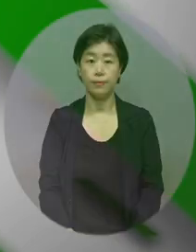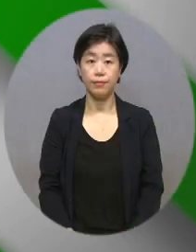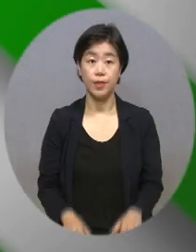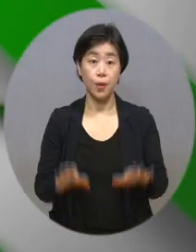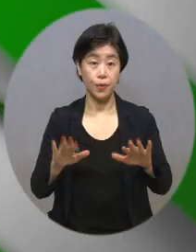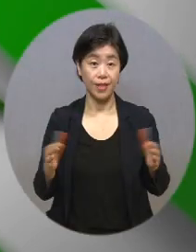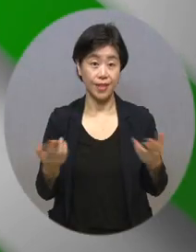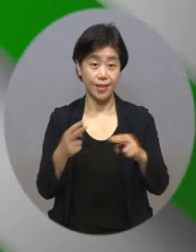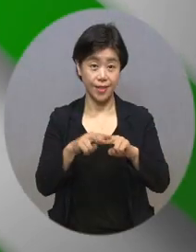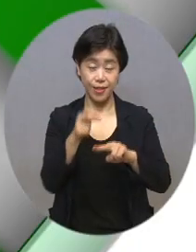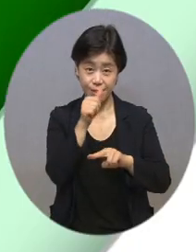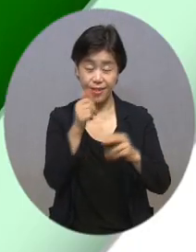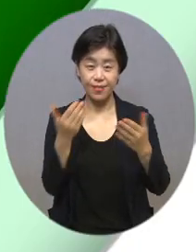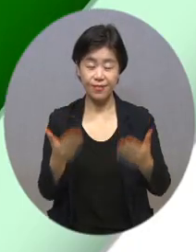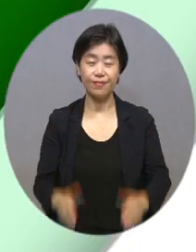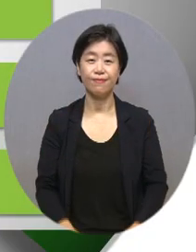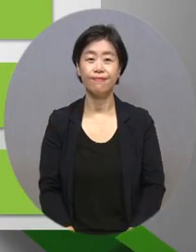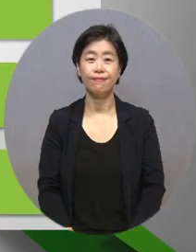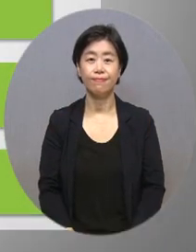오늘의 취업 정보입니다.